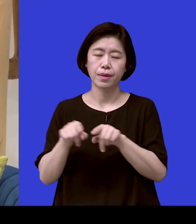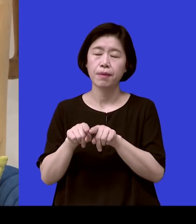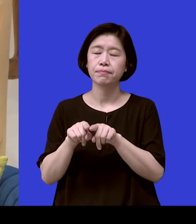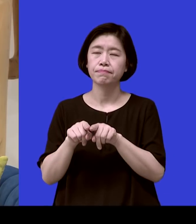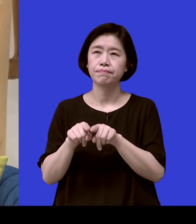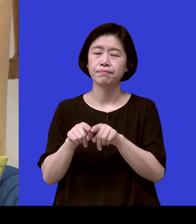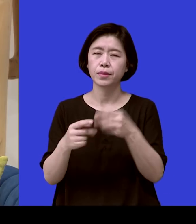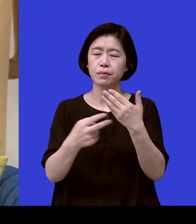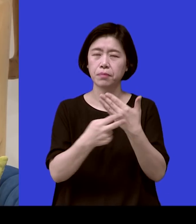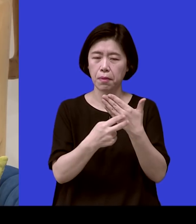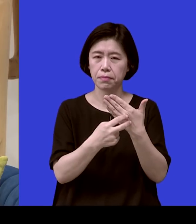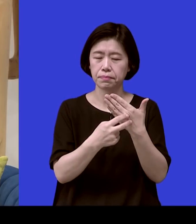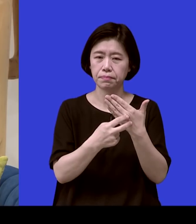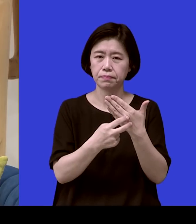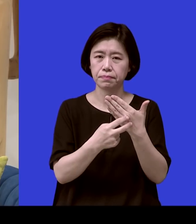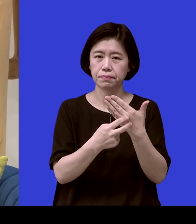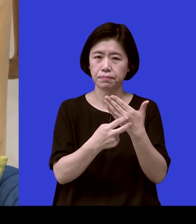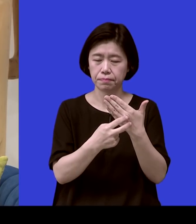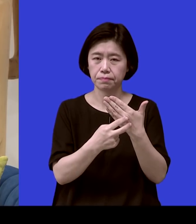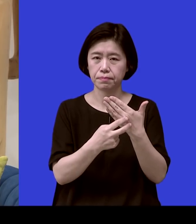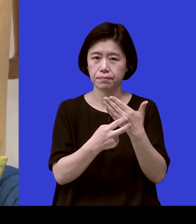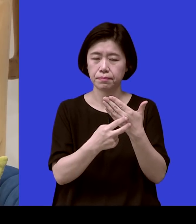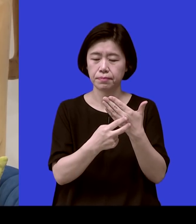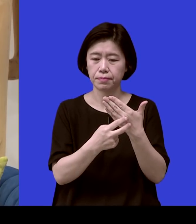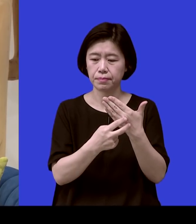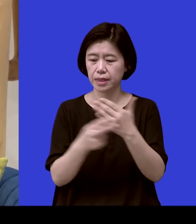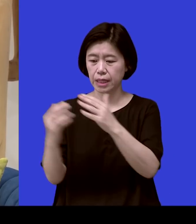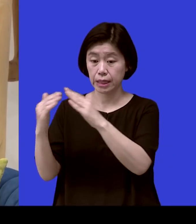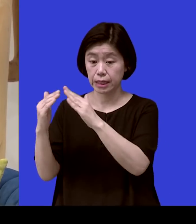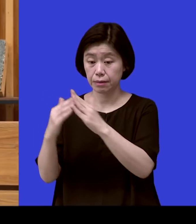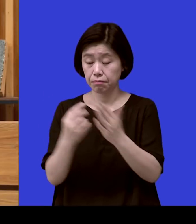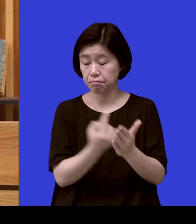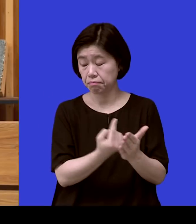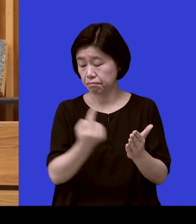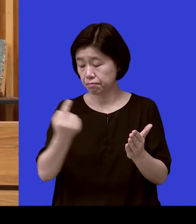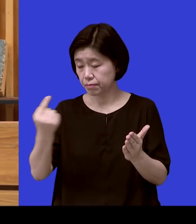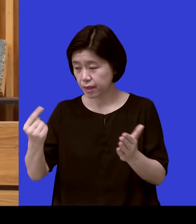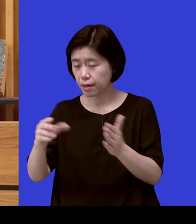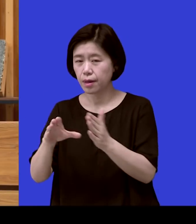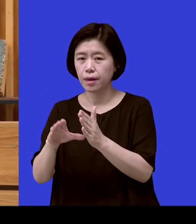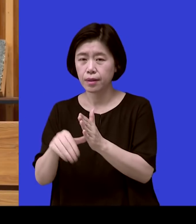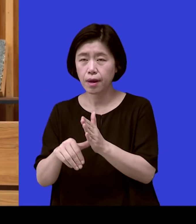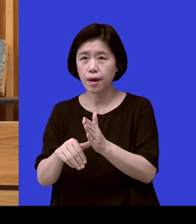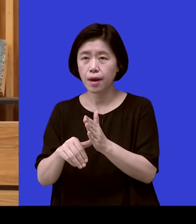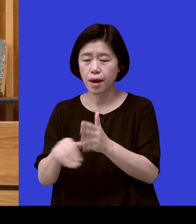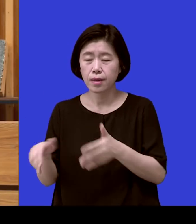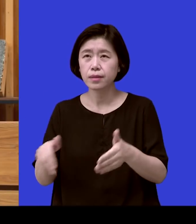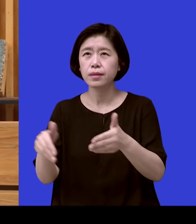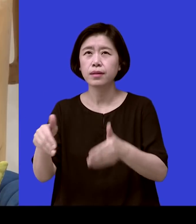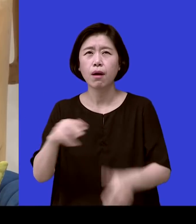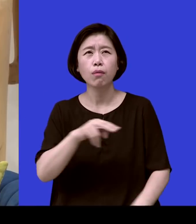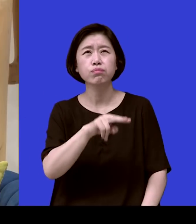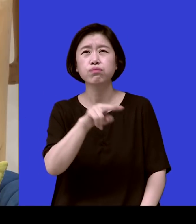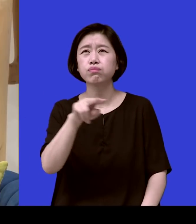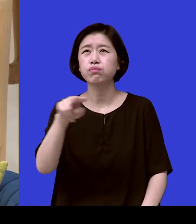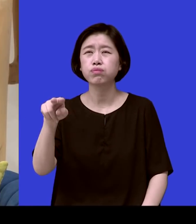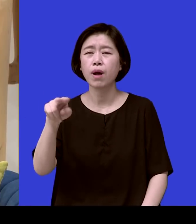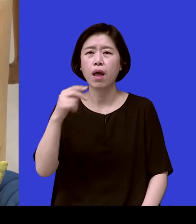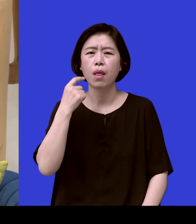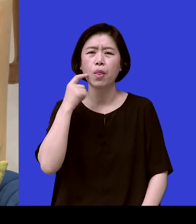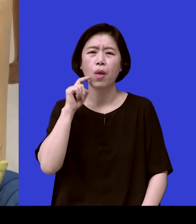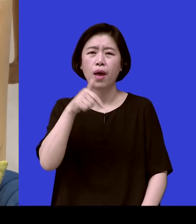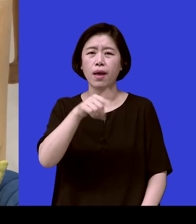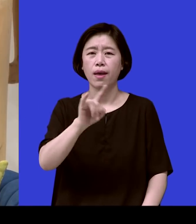보니까 노란 개나리가 너무 흐드러지게 피어 있는 거예요. 네. 그래서 제가 그 이후로 한